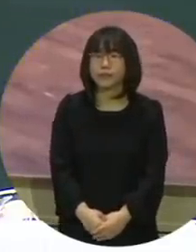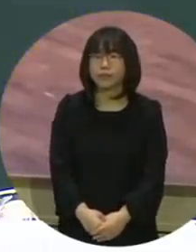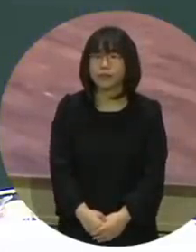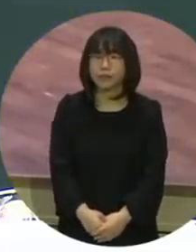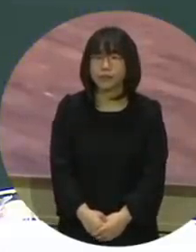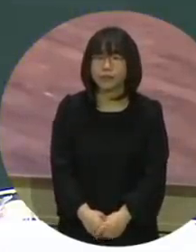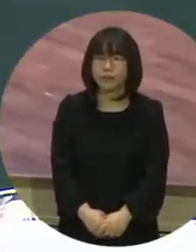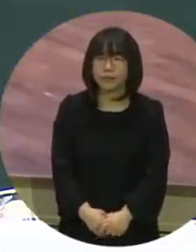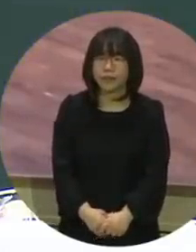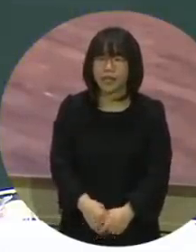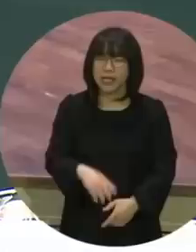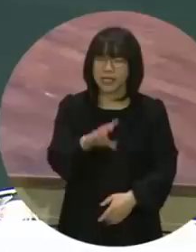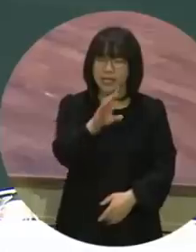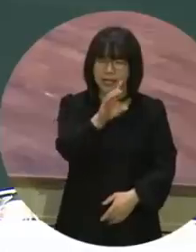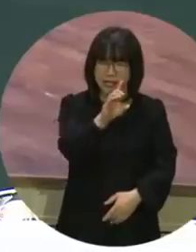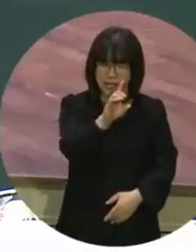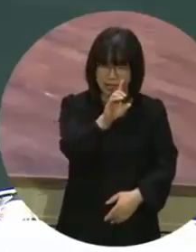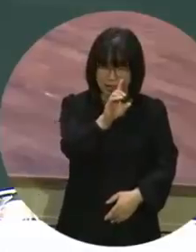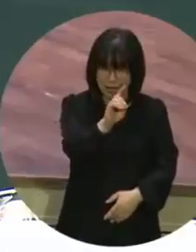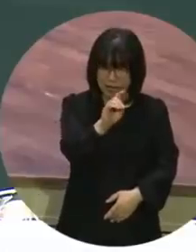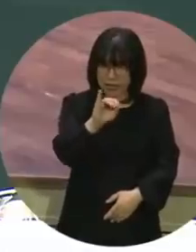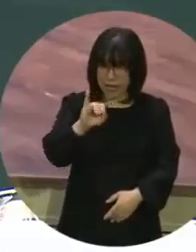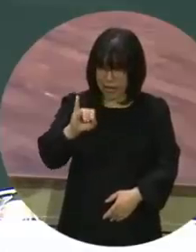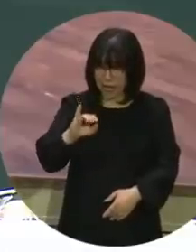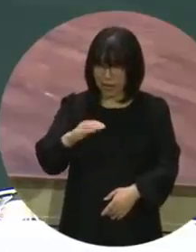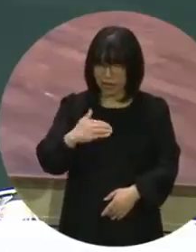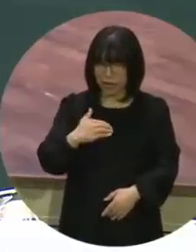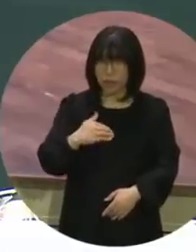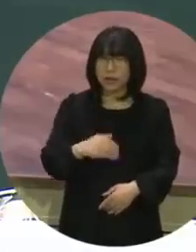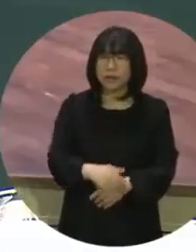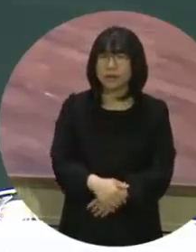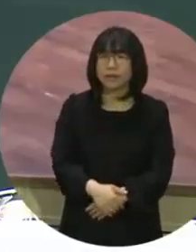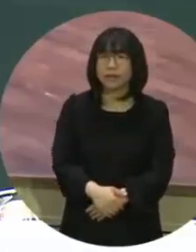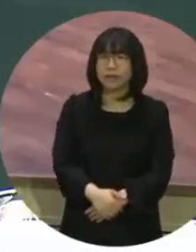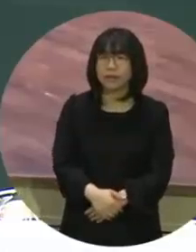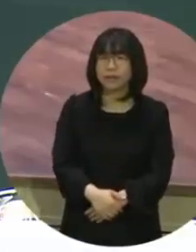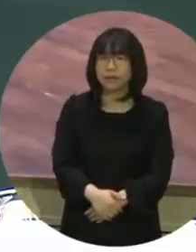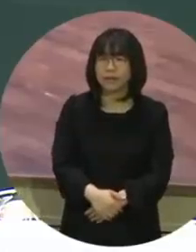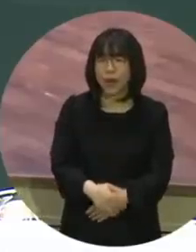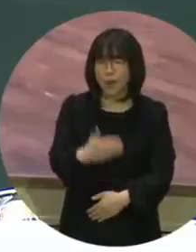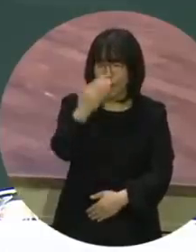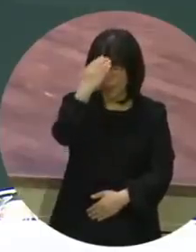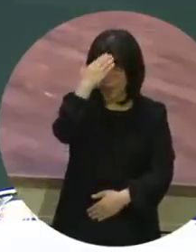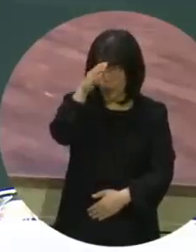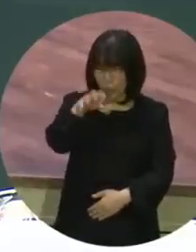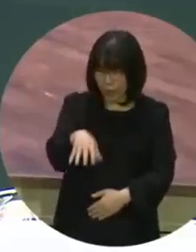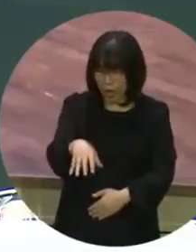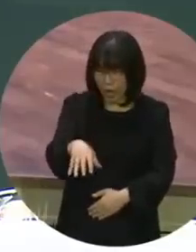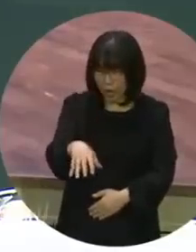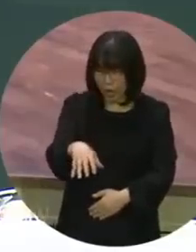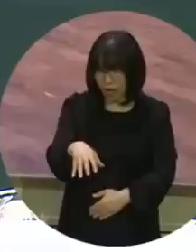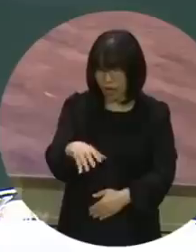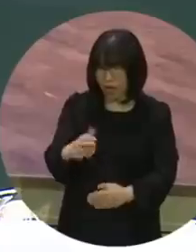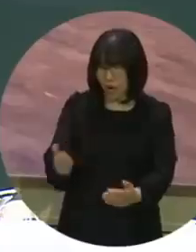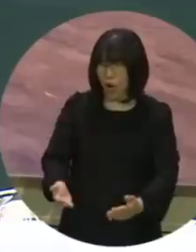그러면 DI가 뭐냐? 자, 우리의 DI는 바로 본당 헌당이에요.